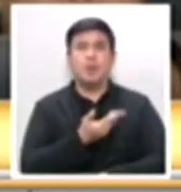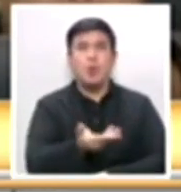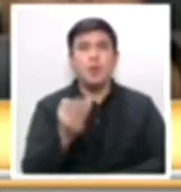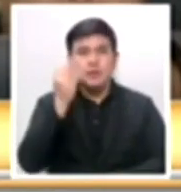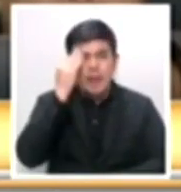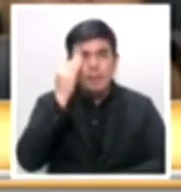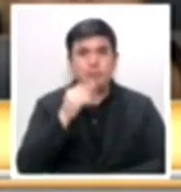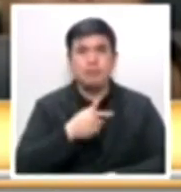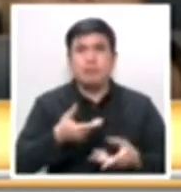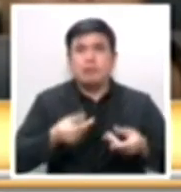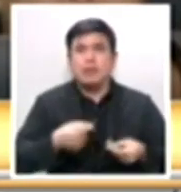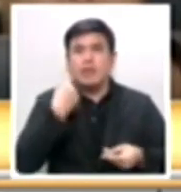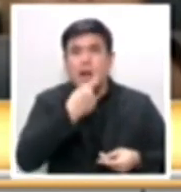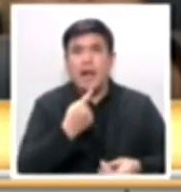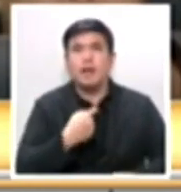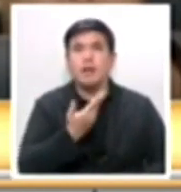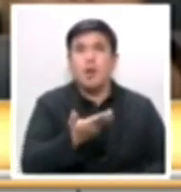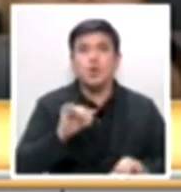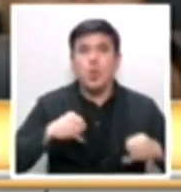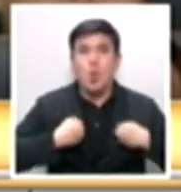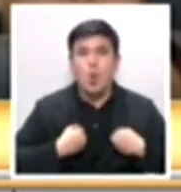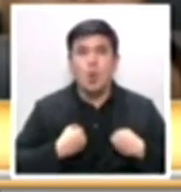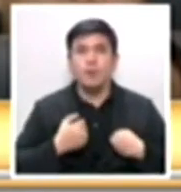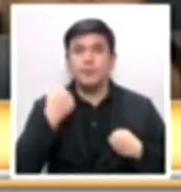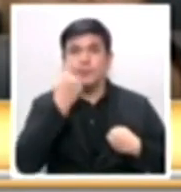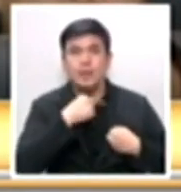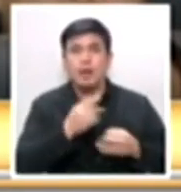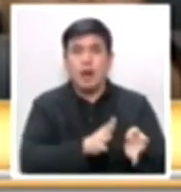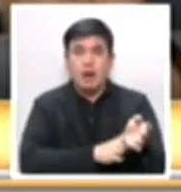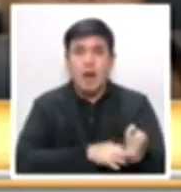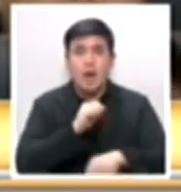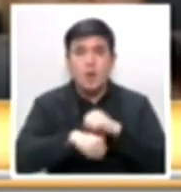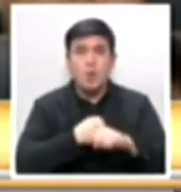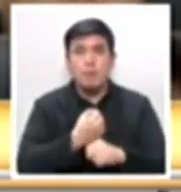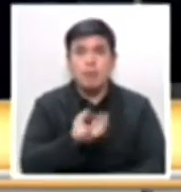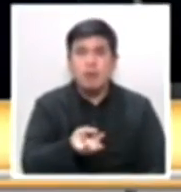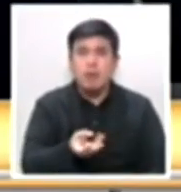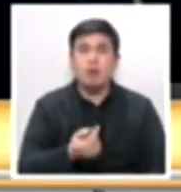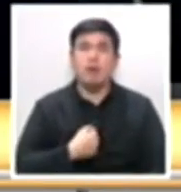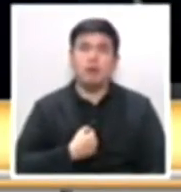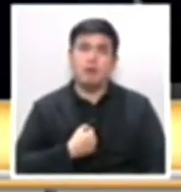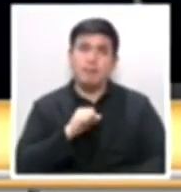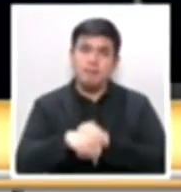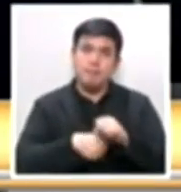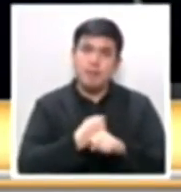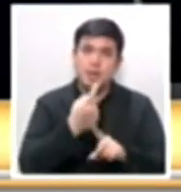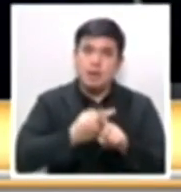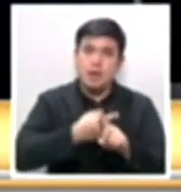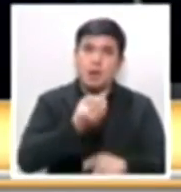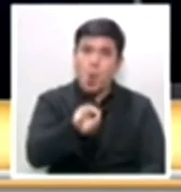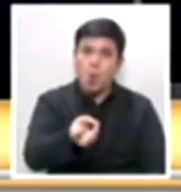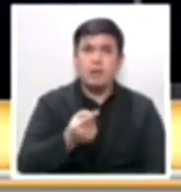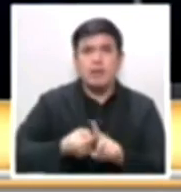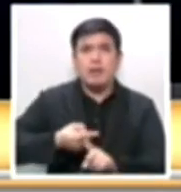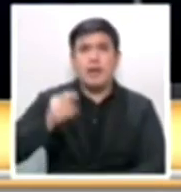เป็นพื้นที่ของใครและพวกเขาถือครองพื้นที่ตรงนี้มานานแค่ไหนบางรายถือครองมาแค่ไม่ถึง6เดือนบางรายถือ